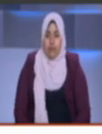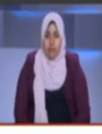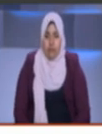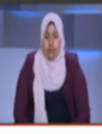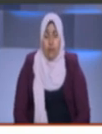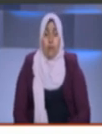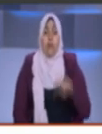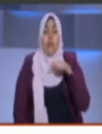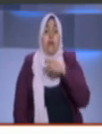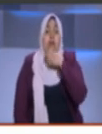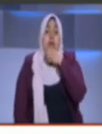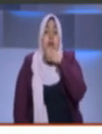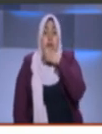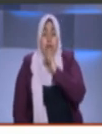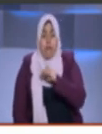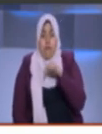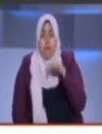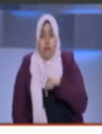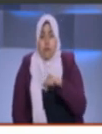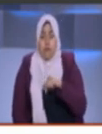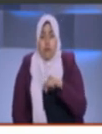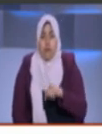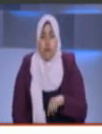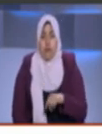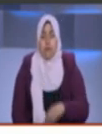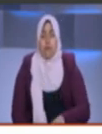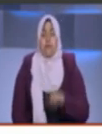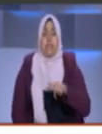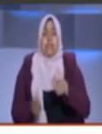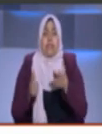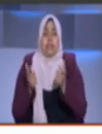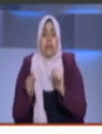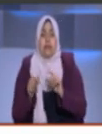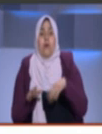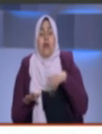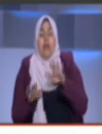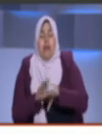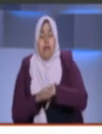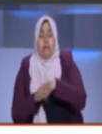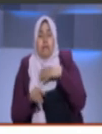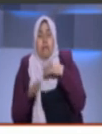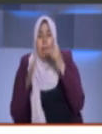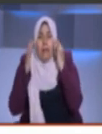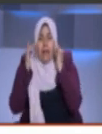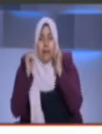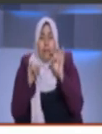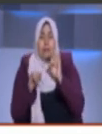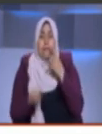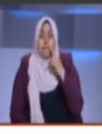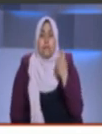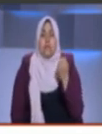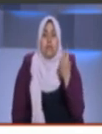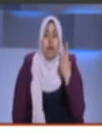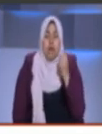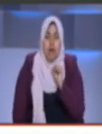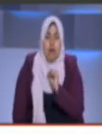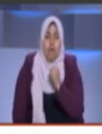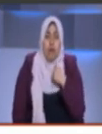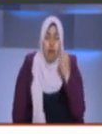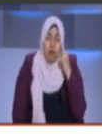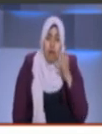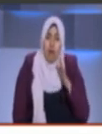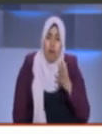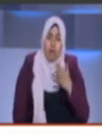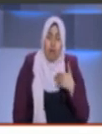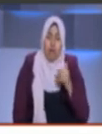فرنسا هي يعني من الدول التي تهتم جدا بالثقافة، يعني وأعتقد أن